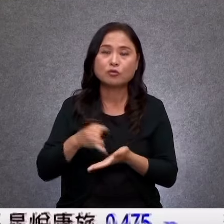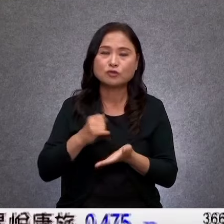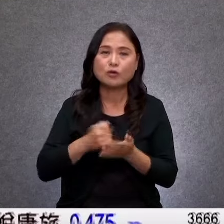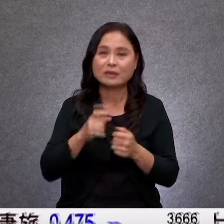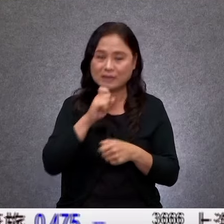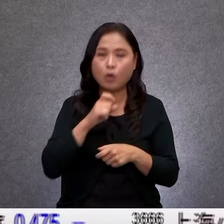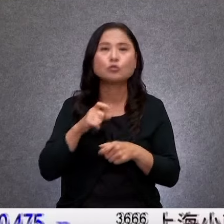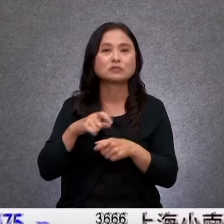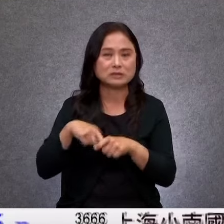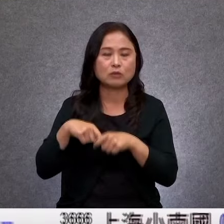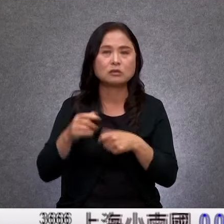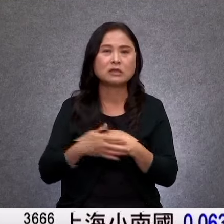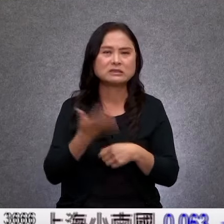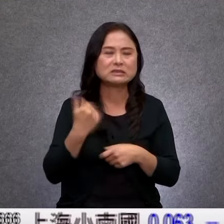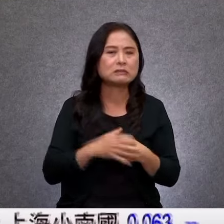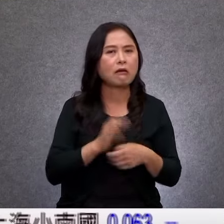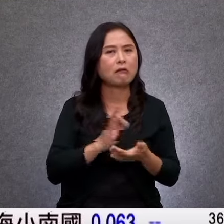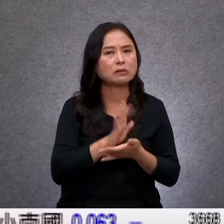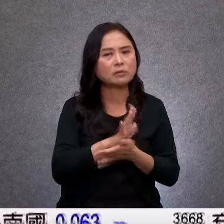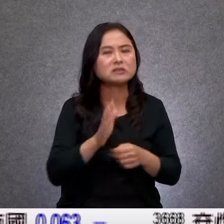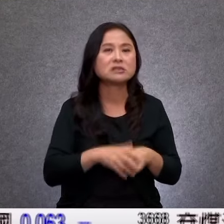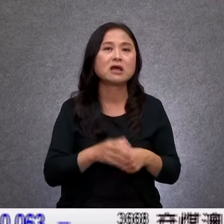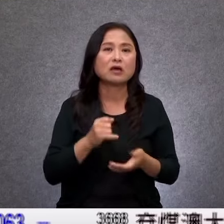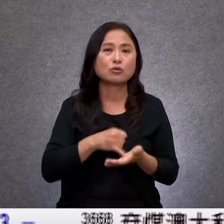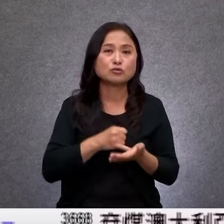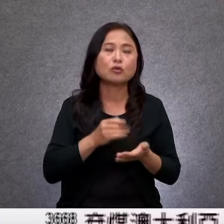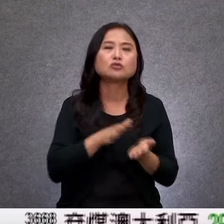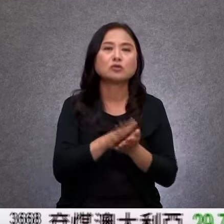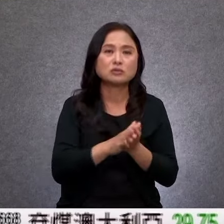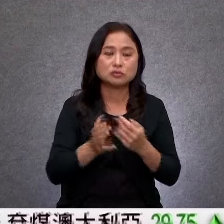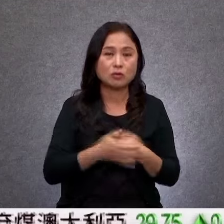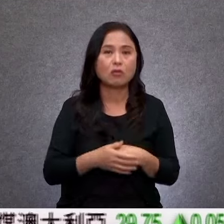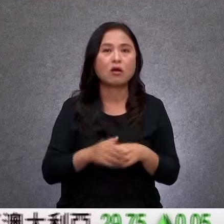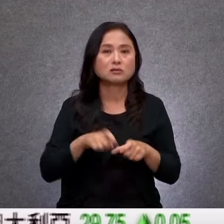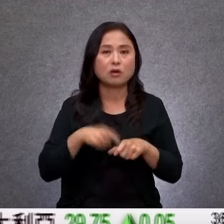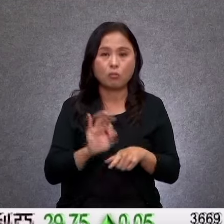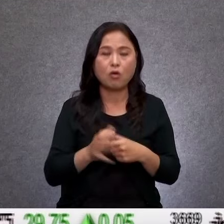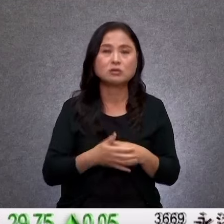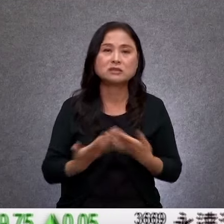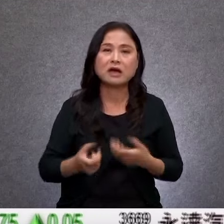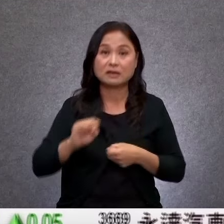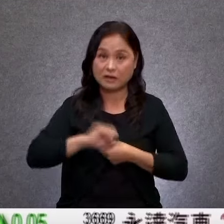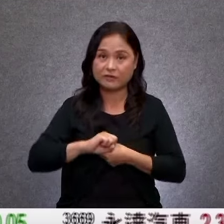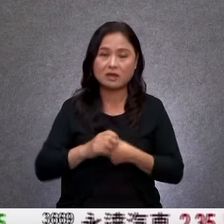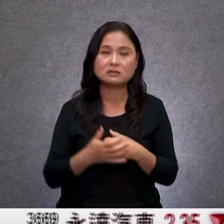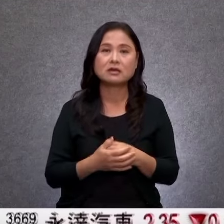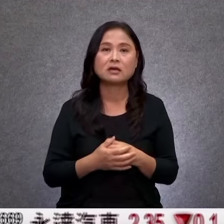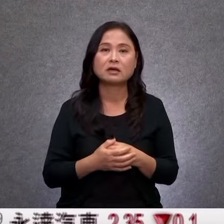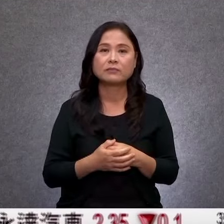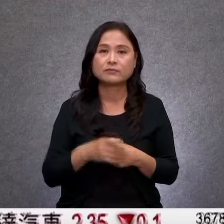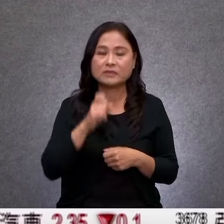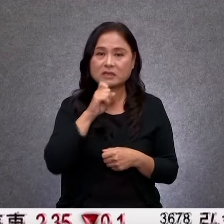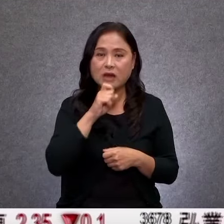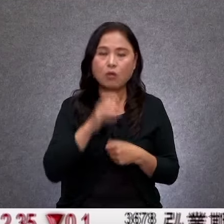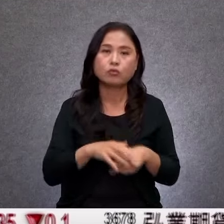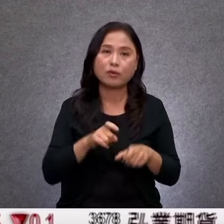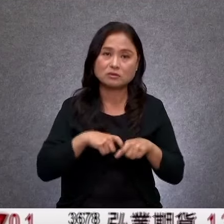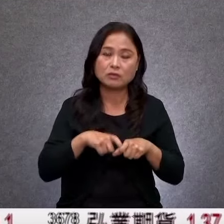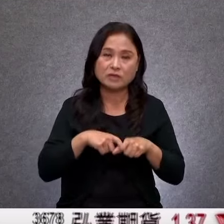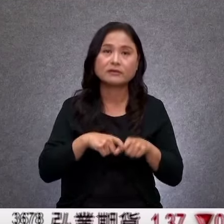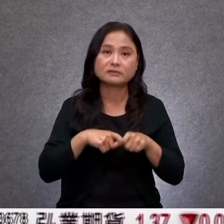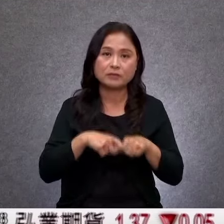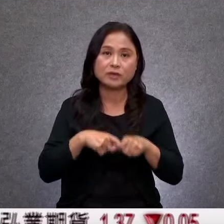用商品服务税，总会有一些收，只是我们几年前取消了没收。那我们引入这样东西呢，都为我们带